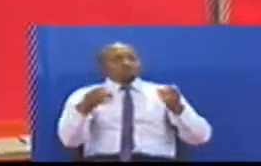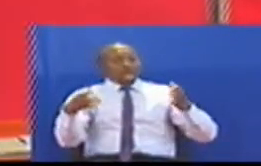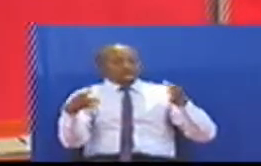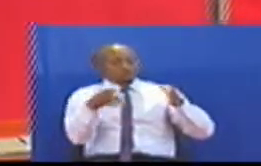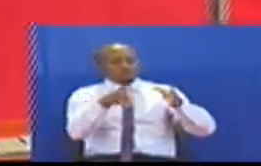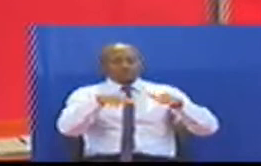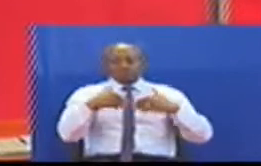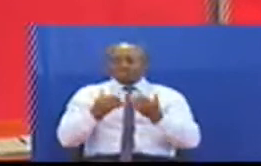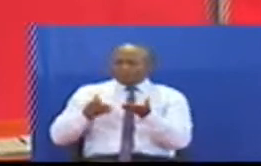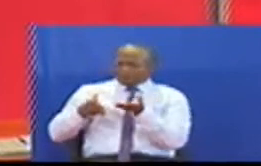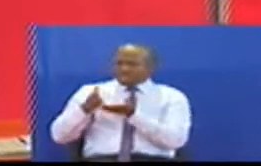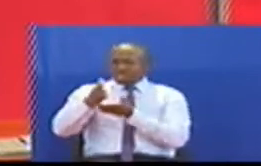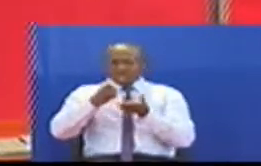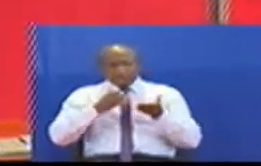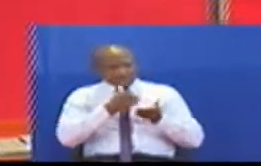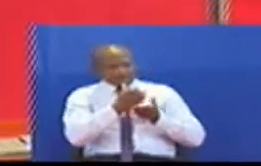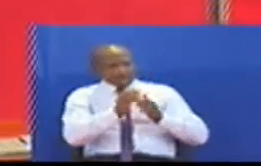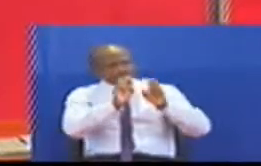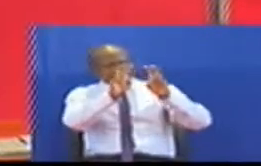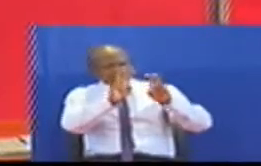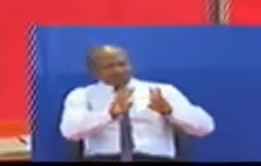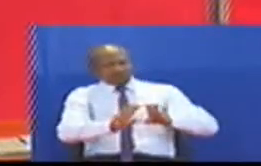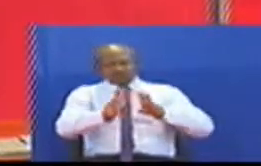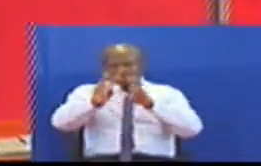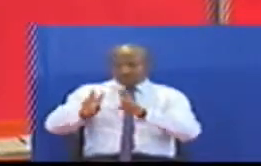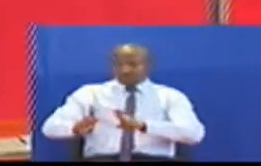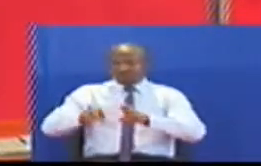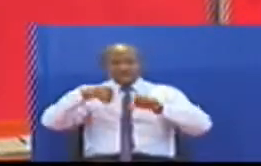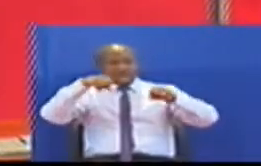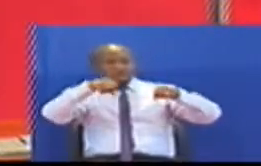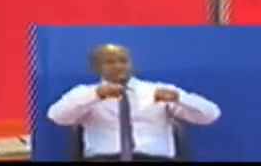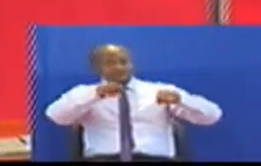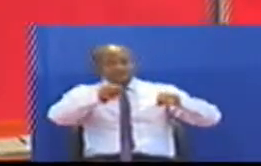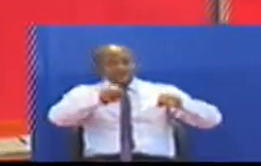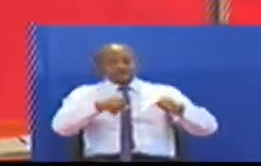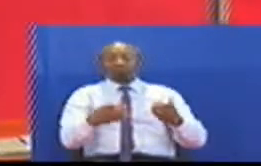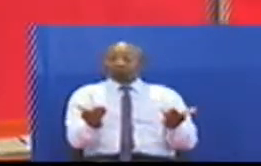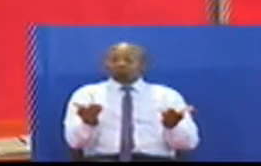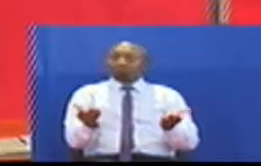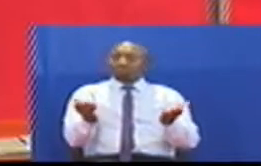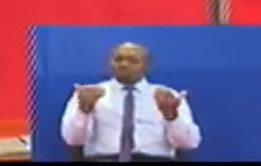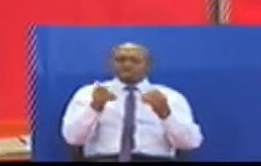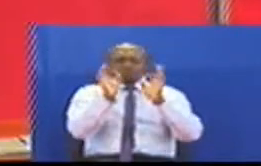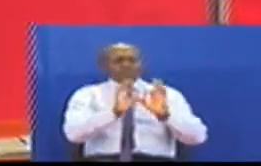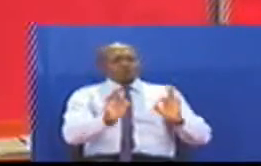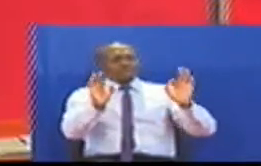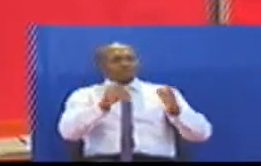kupitia wakaangalia zile pikipiki ambazo wenye nazo wanaweza kupigwa faini kidogo